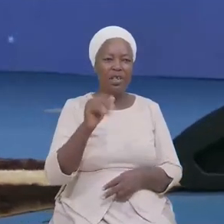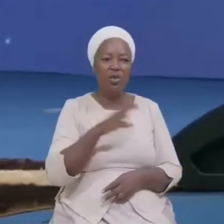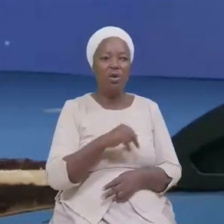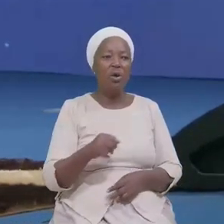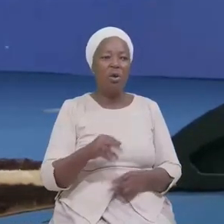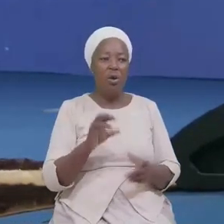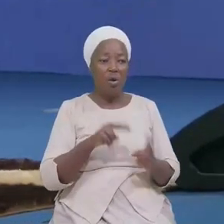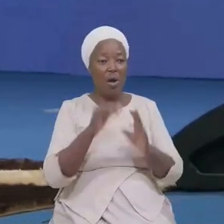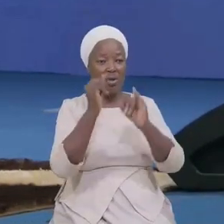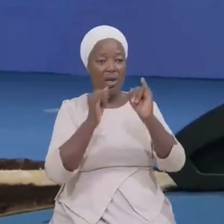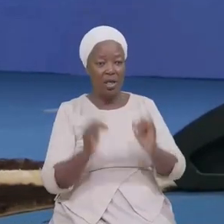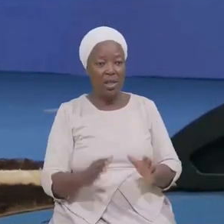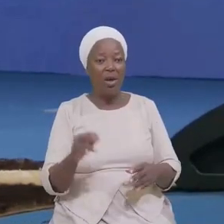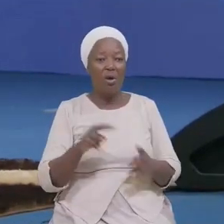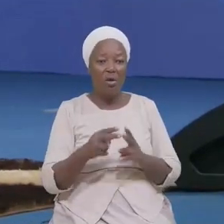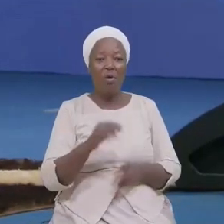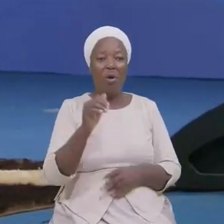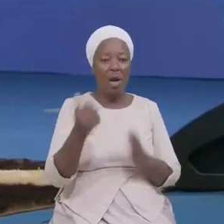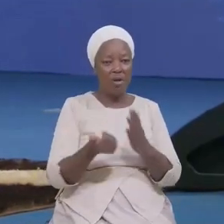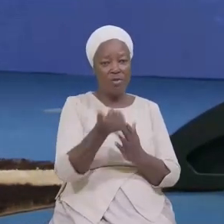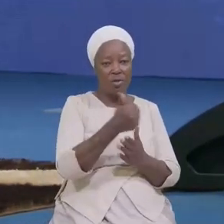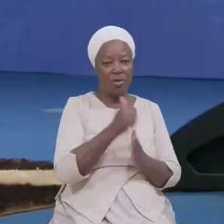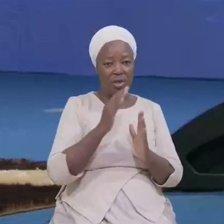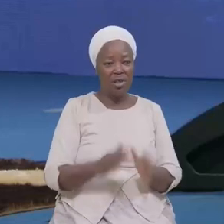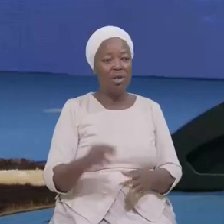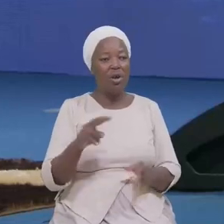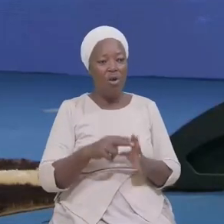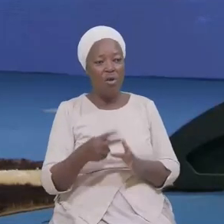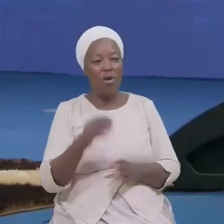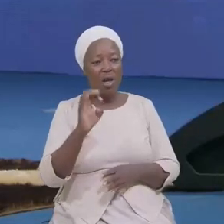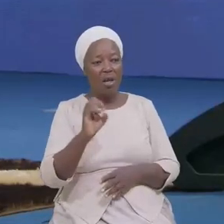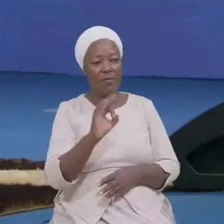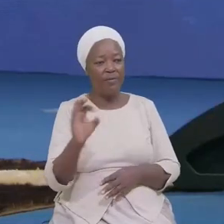les efféminés, ni les infâmes.